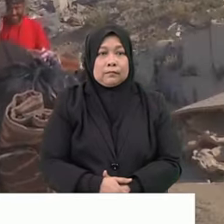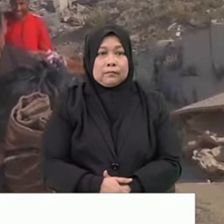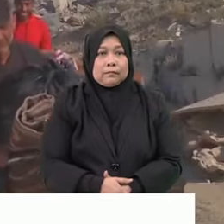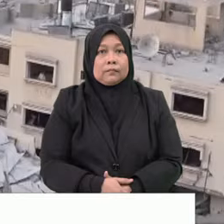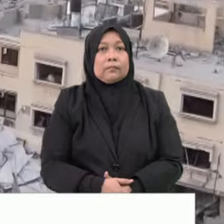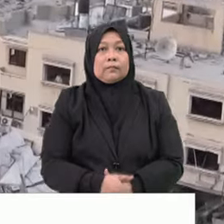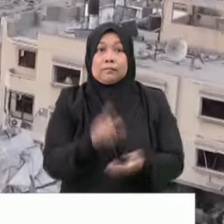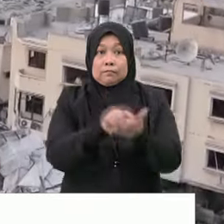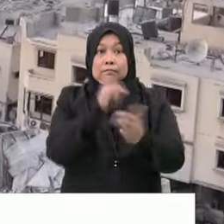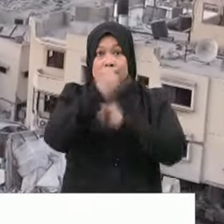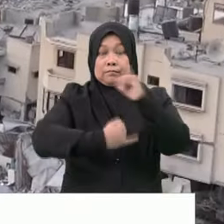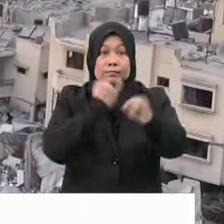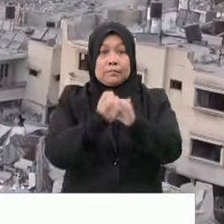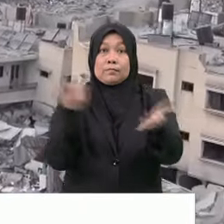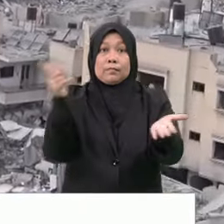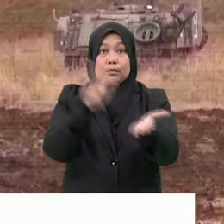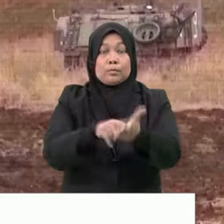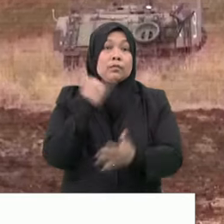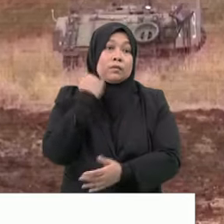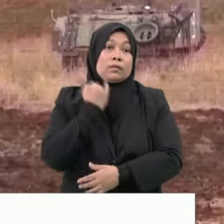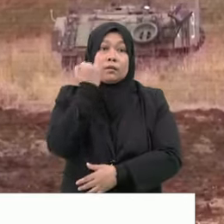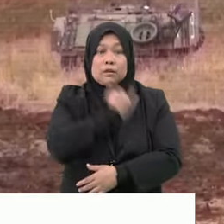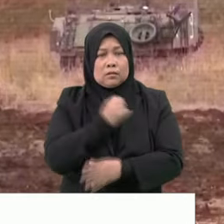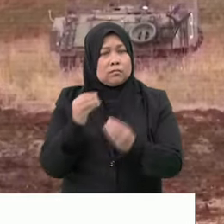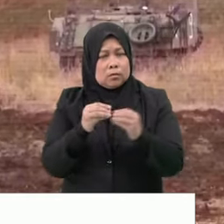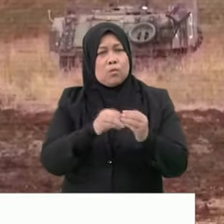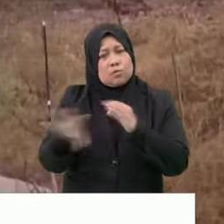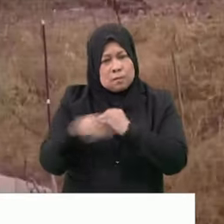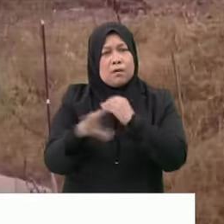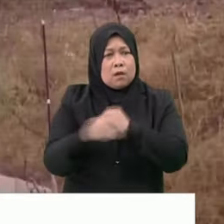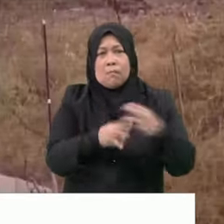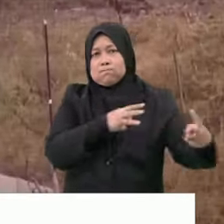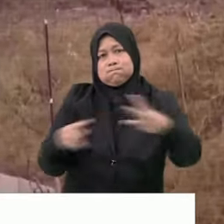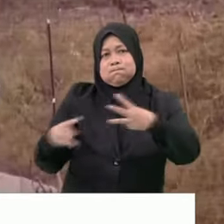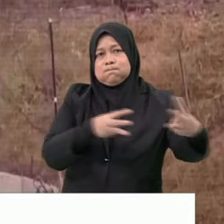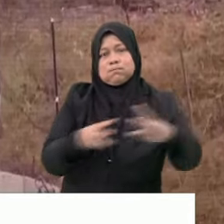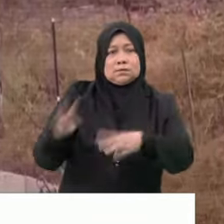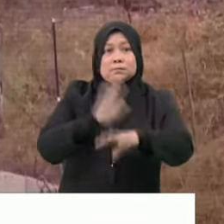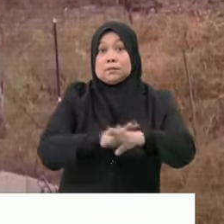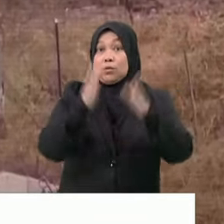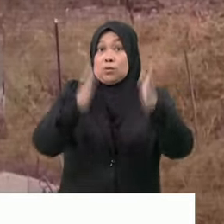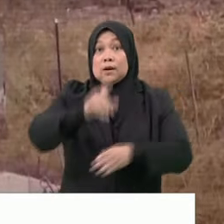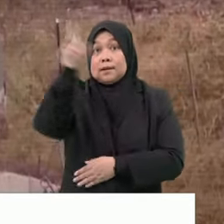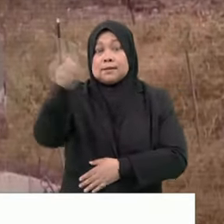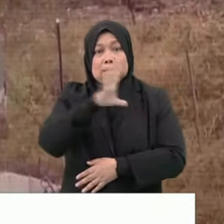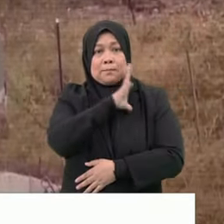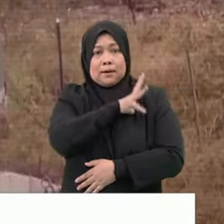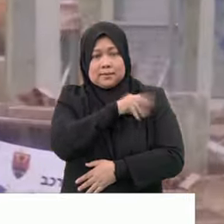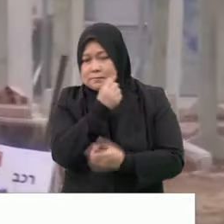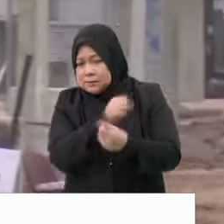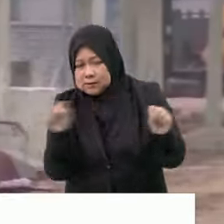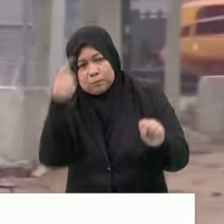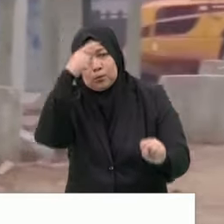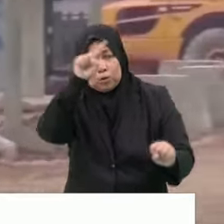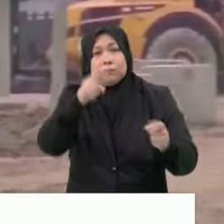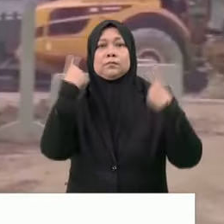Media antarabangsa melaporkan Zionis Israel terus memperhebatkan serangan mereka sewaktu umat Islam di Palestine sedang bersiap-siap